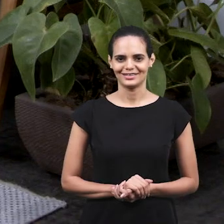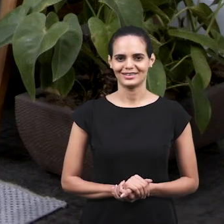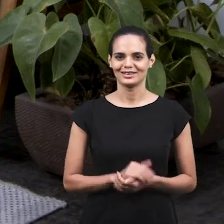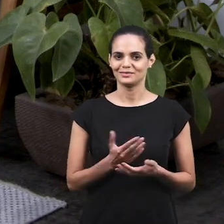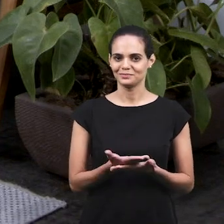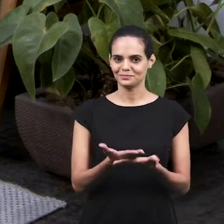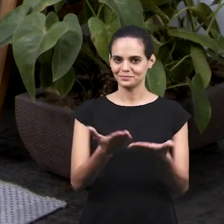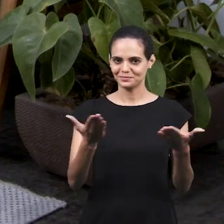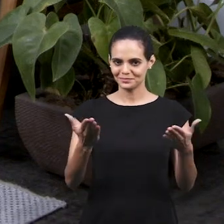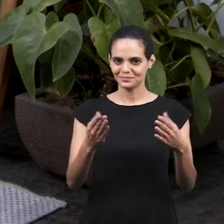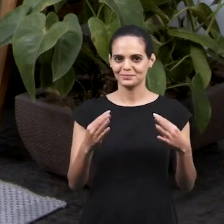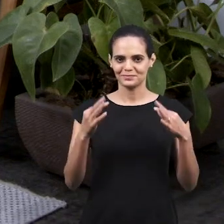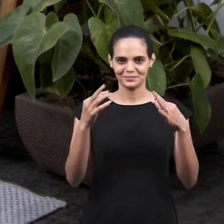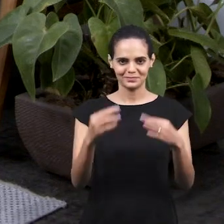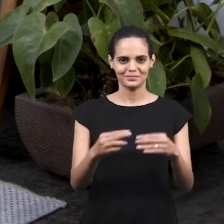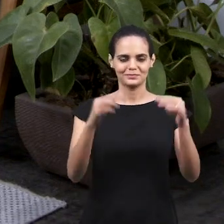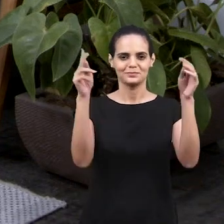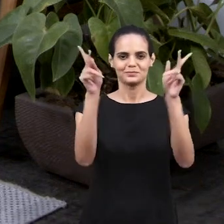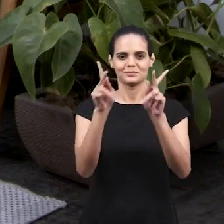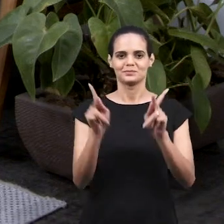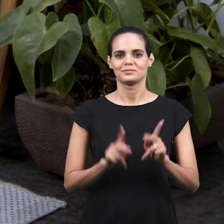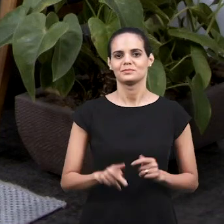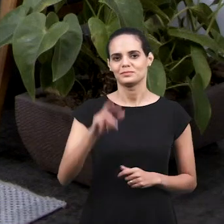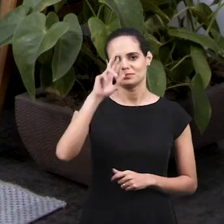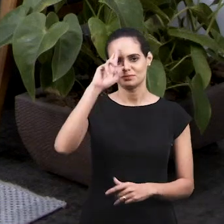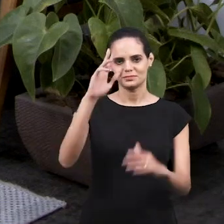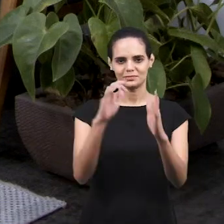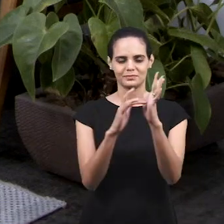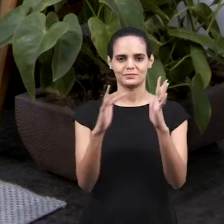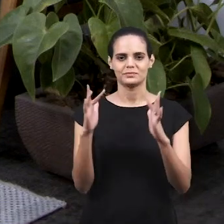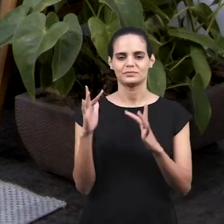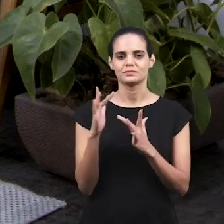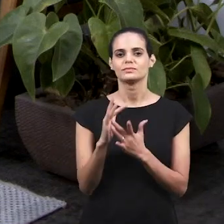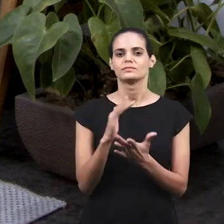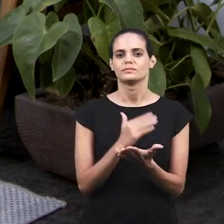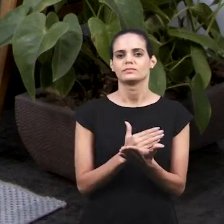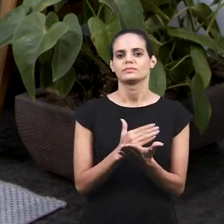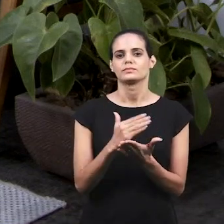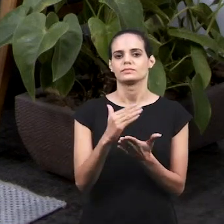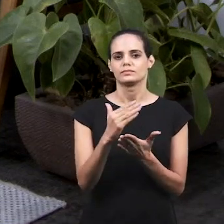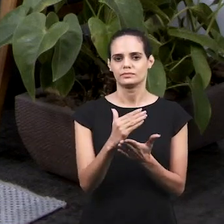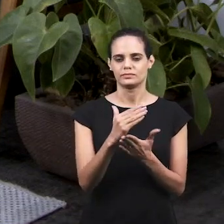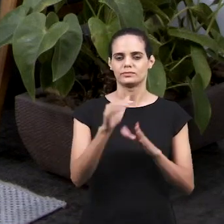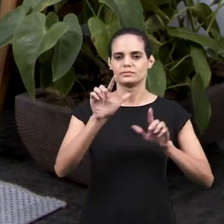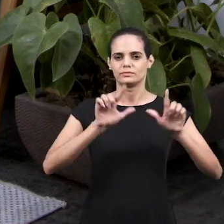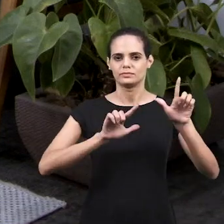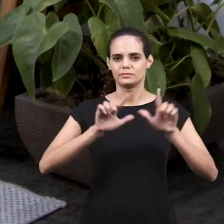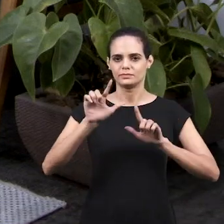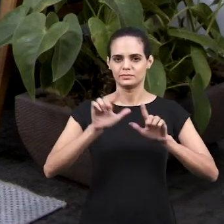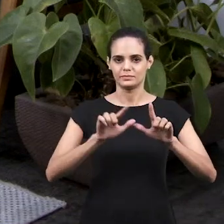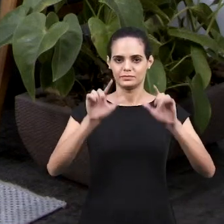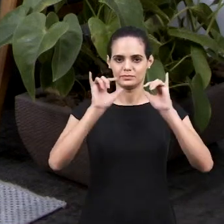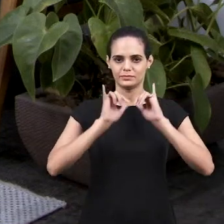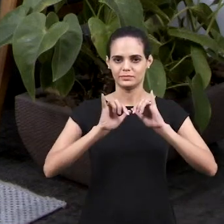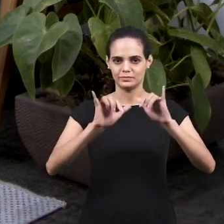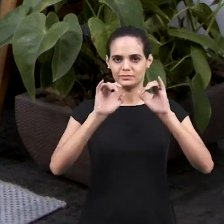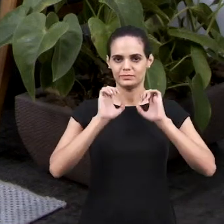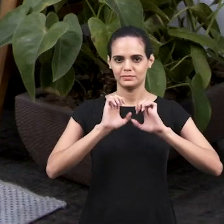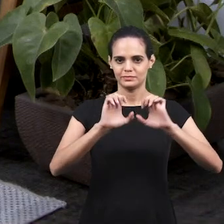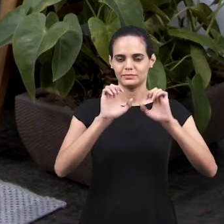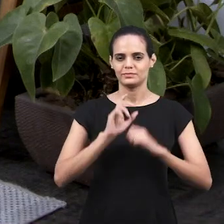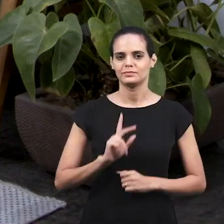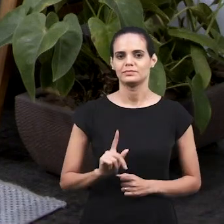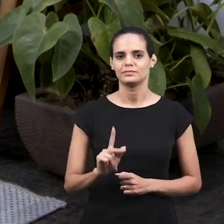Je salue à tous dans la paix du Seigneur Jésus. Nous commençons une édition de plus de la promotion en annonçant l'évangile